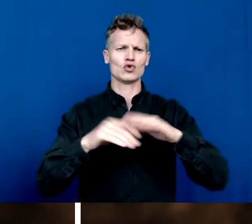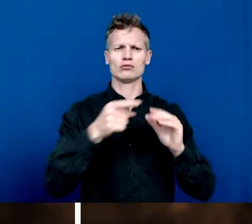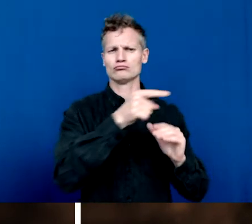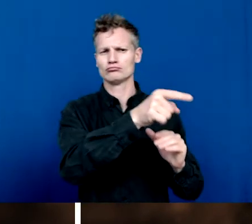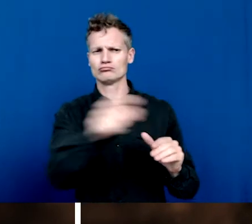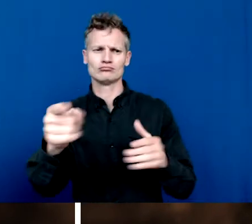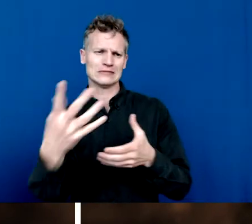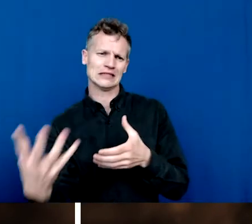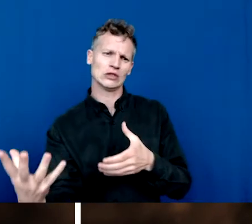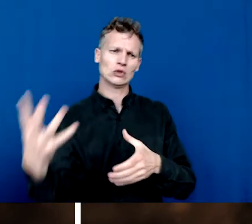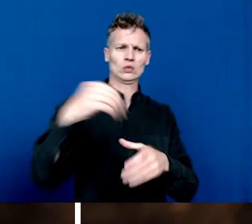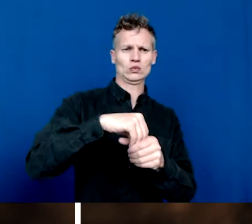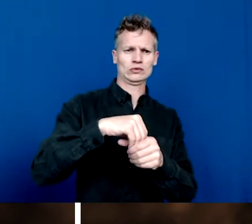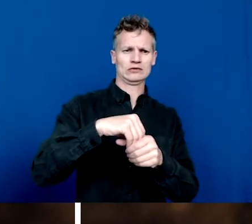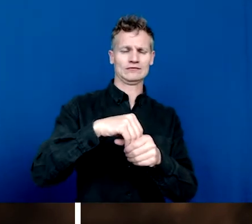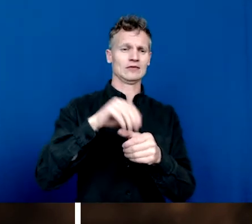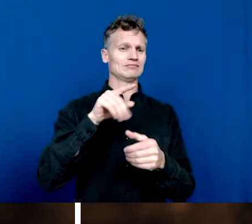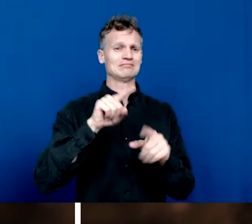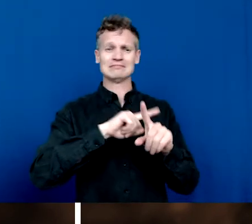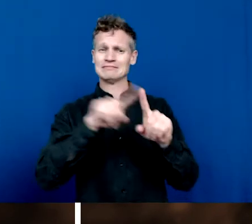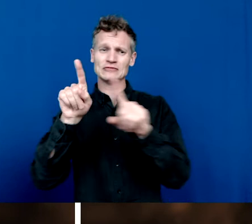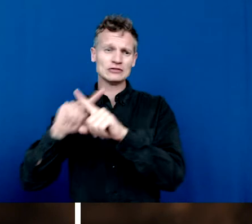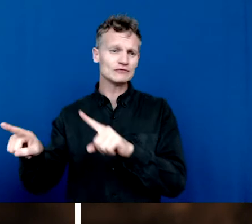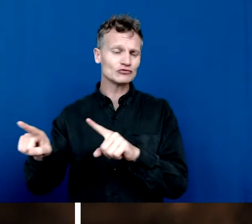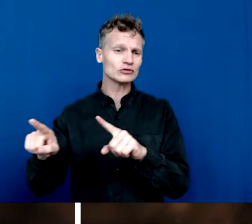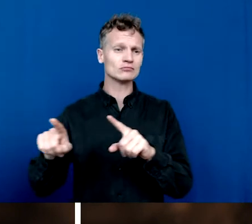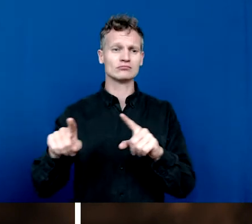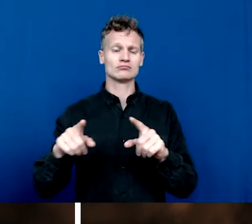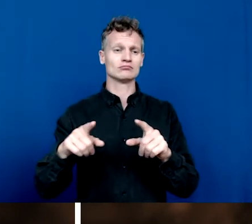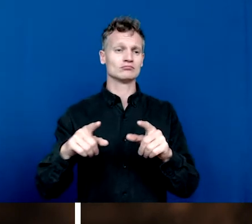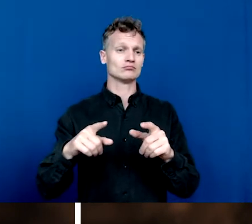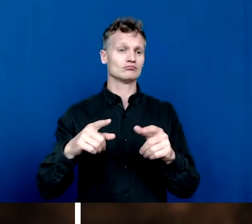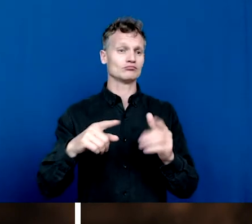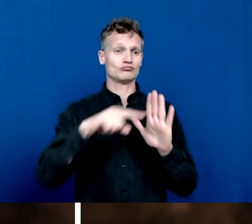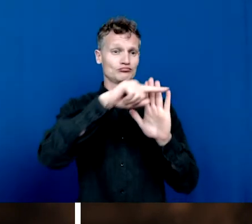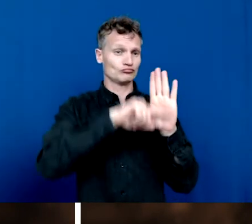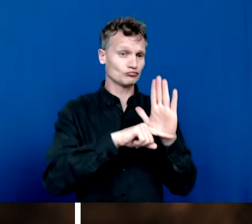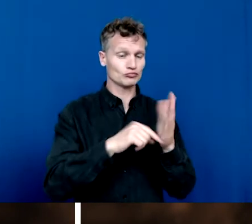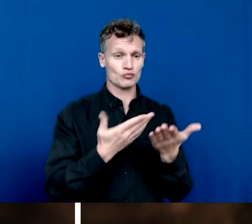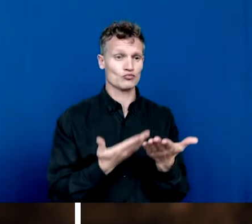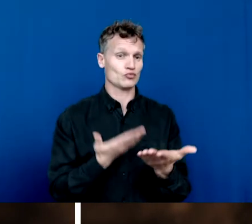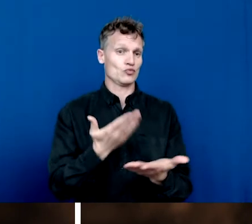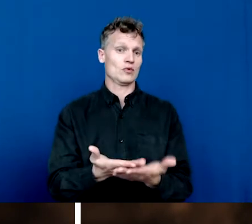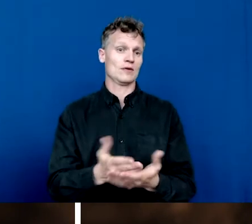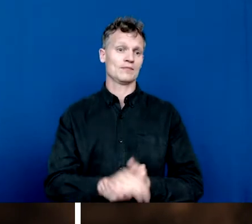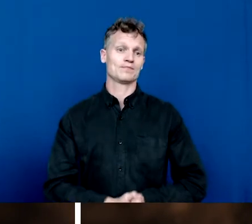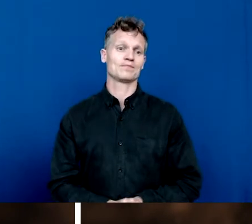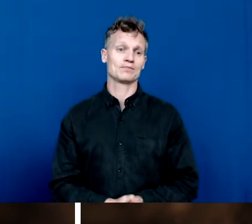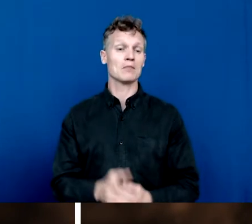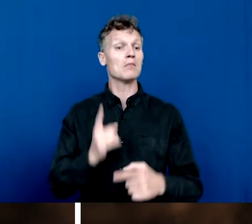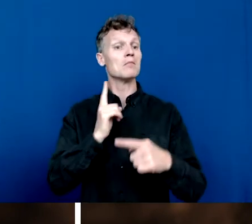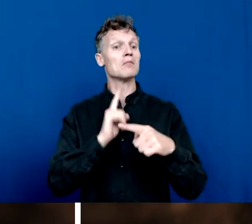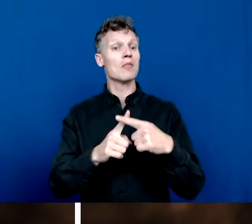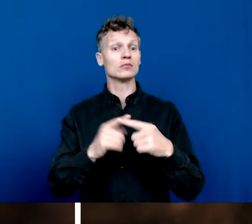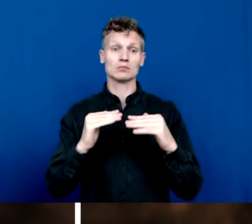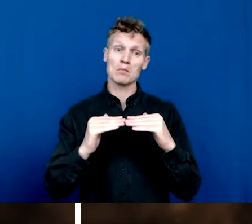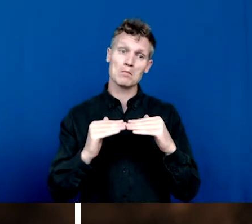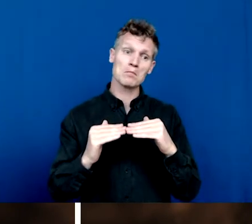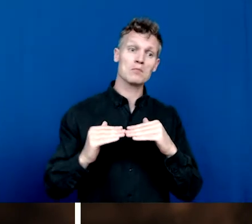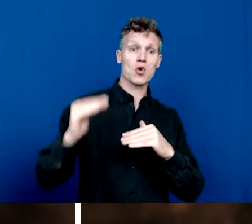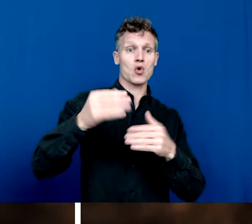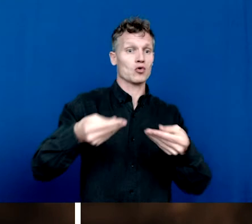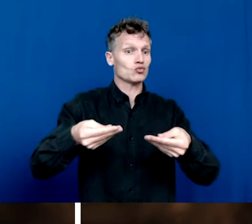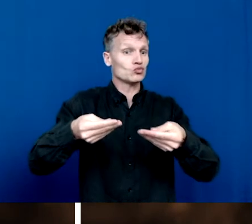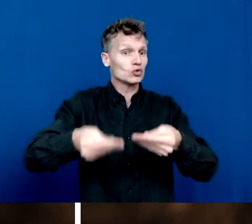au sein de leurs organisations et de leurs programmes. Ils doivent également consacrer davantage de